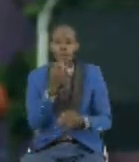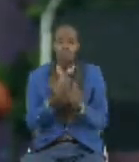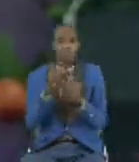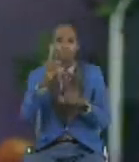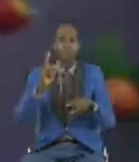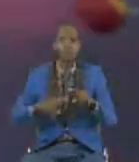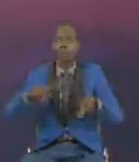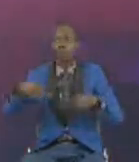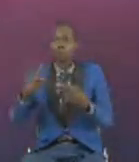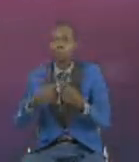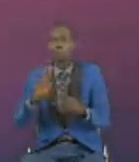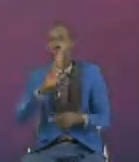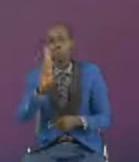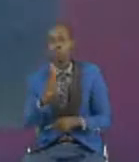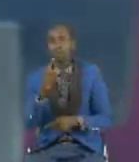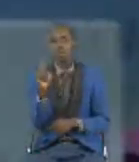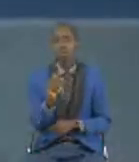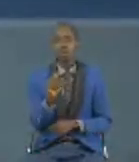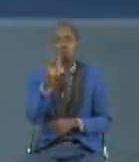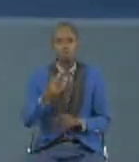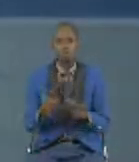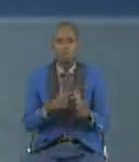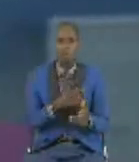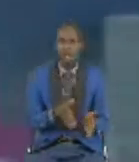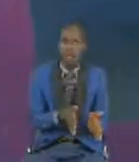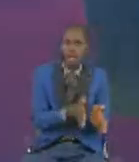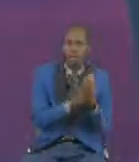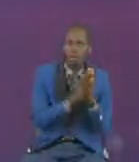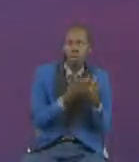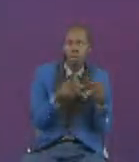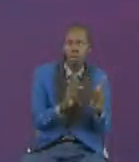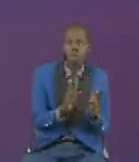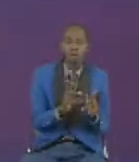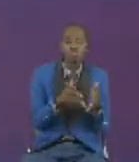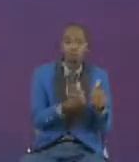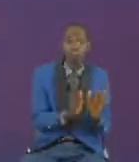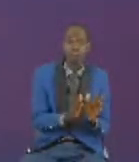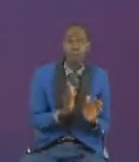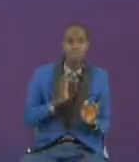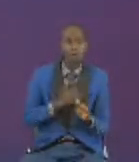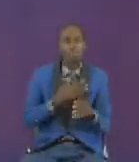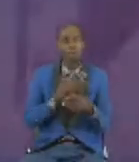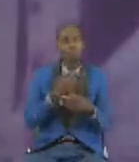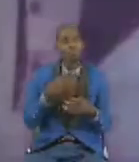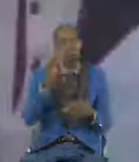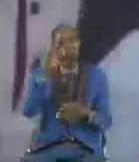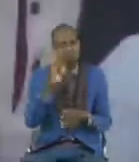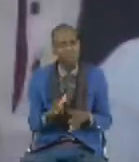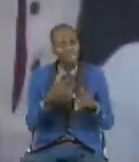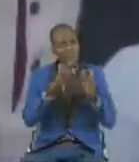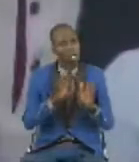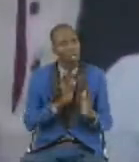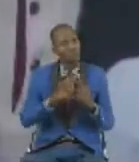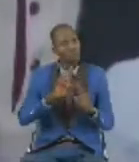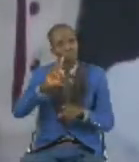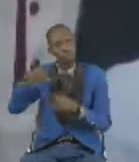aller aux toilettes, il doit prendre la permission chez notre pasteur, chez notre dirigeant. Oh, je veux aller